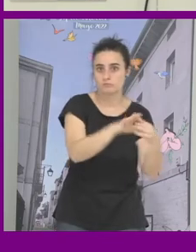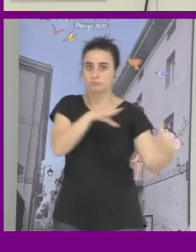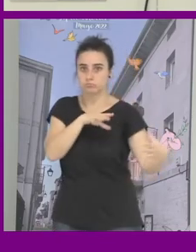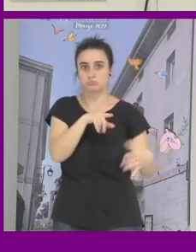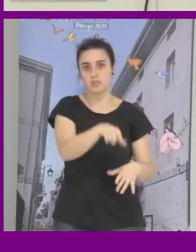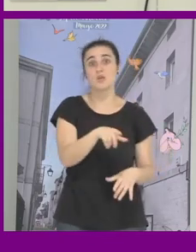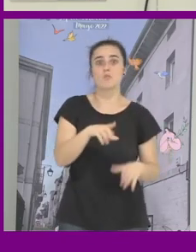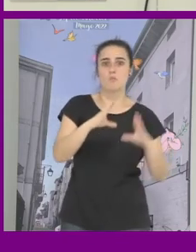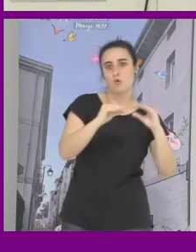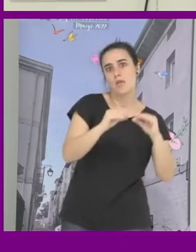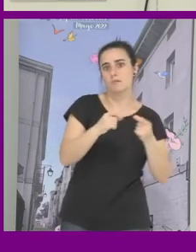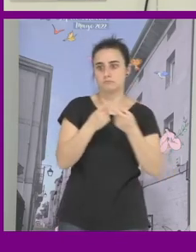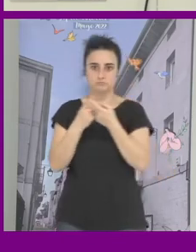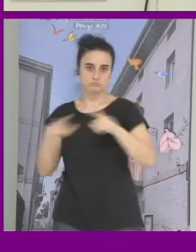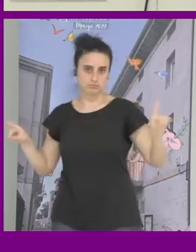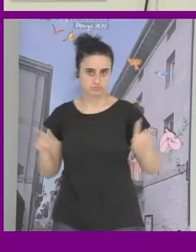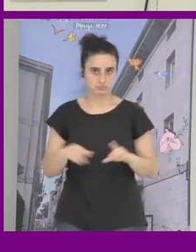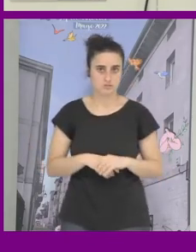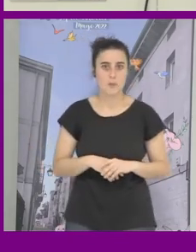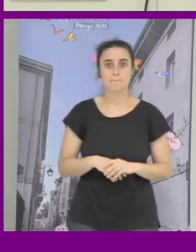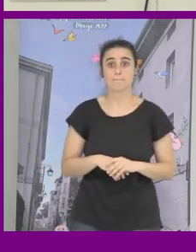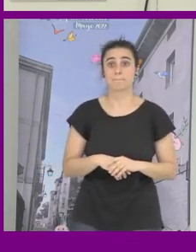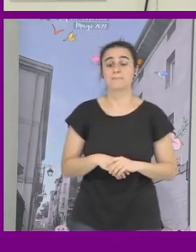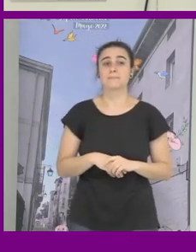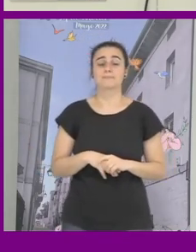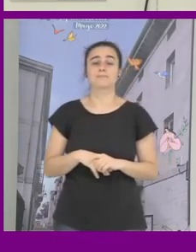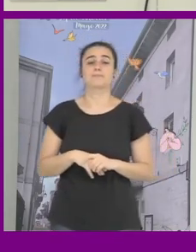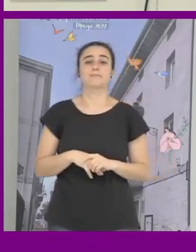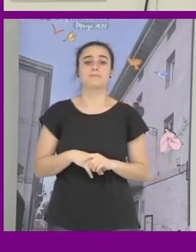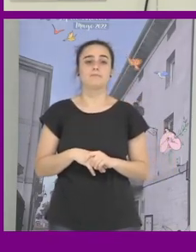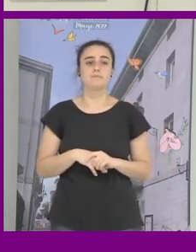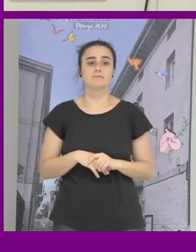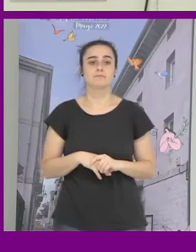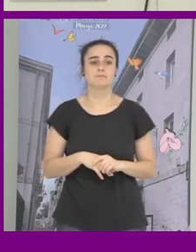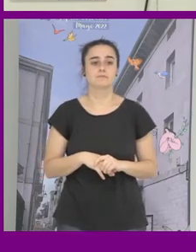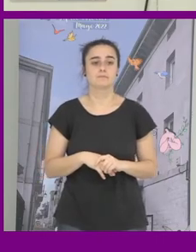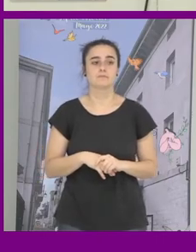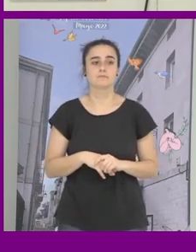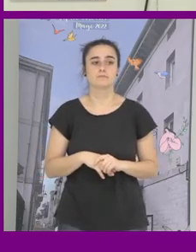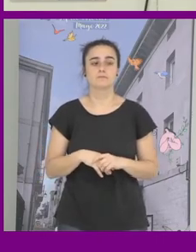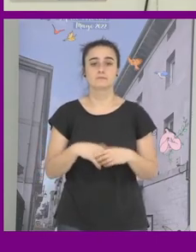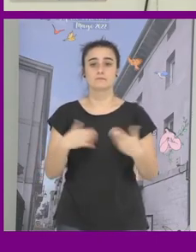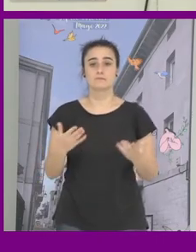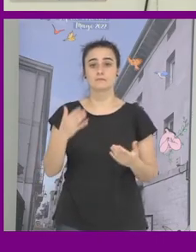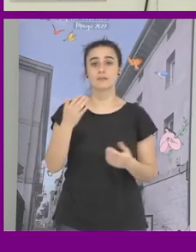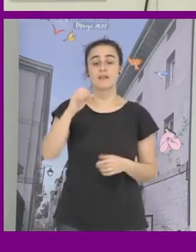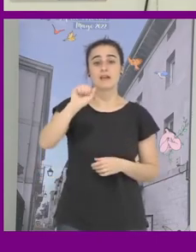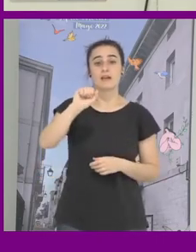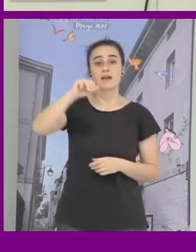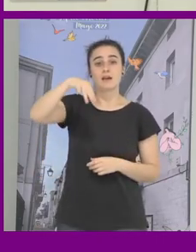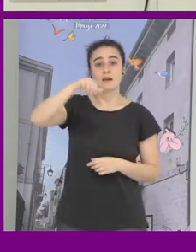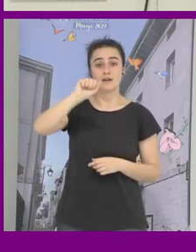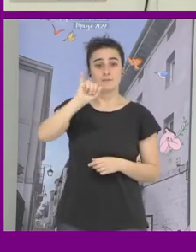boieroa, bai? Eta hildo beretik, ba, bueno, amaiak, lehen